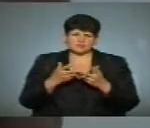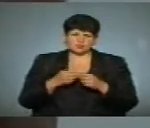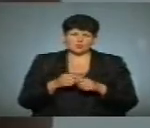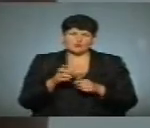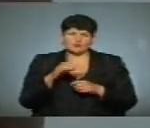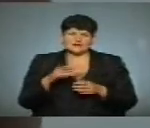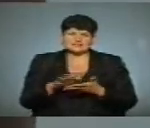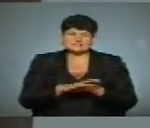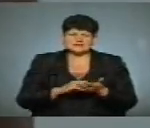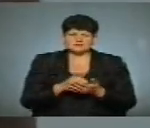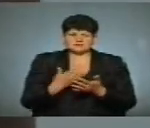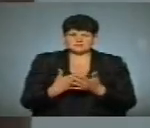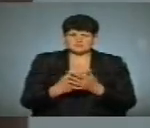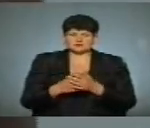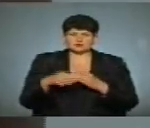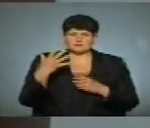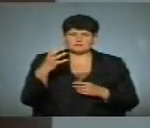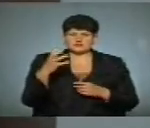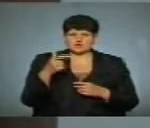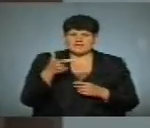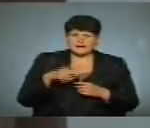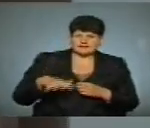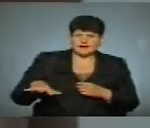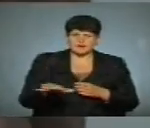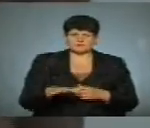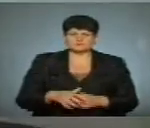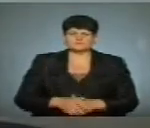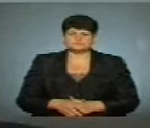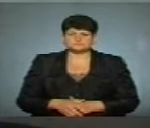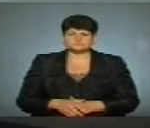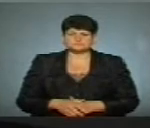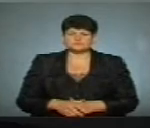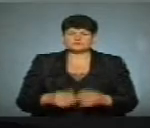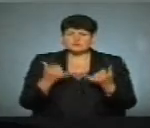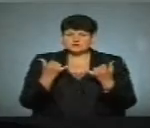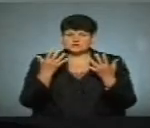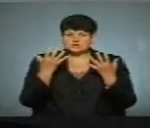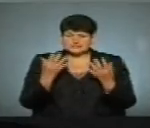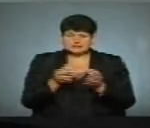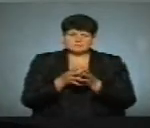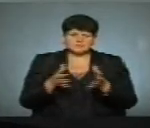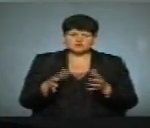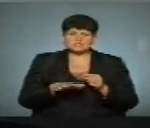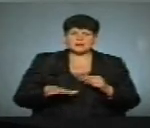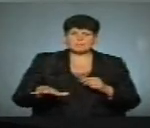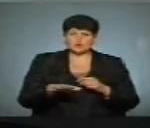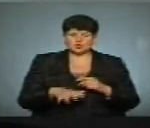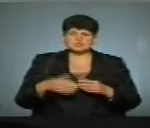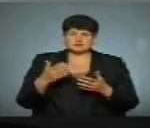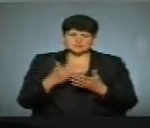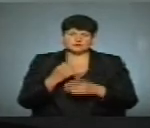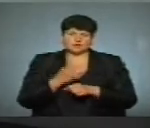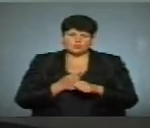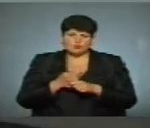буря знищила посіви на площі майже 500 гектарів. На сьогоднішній день вже більшості площ йде робота